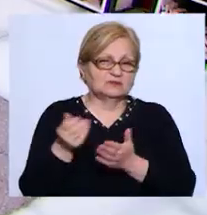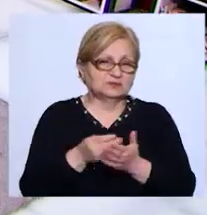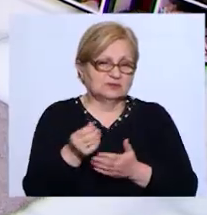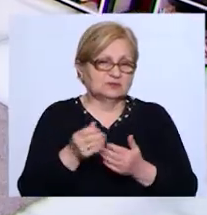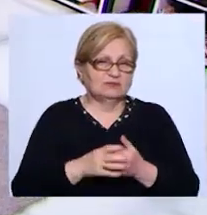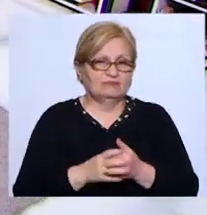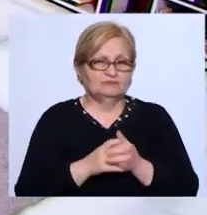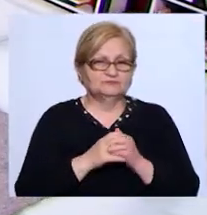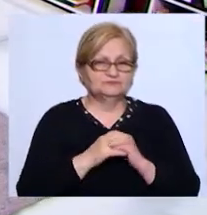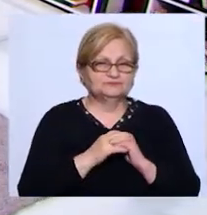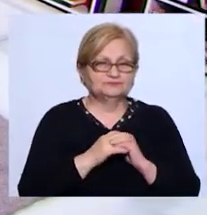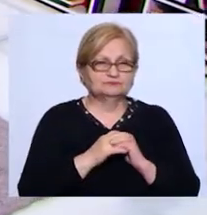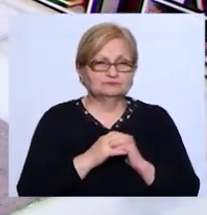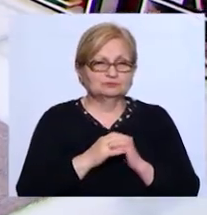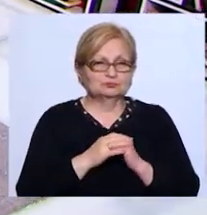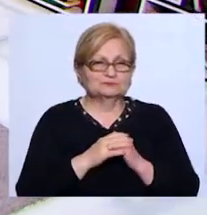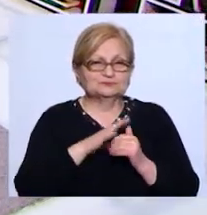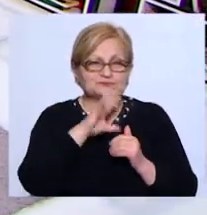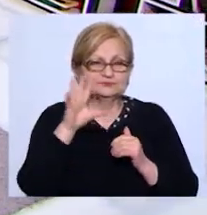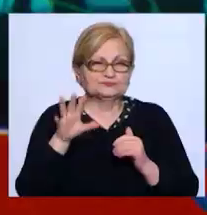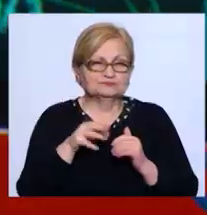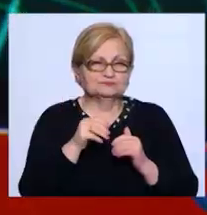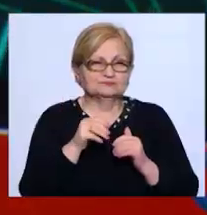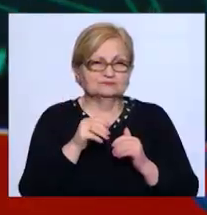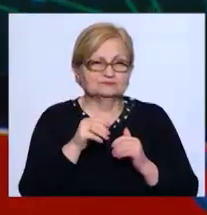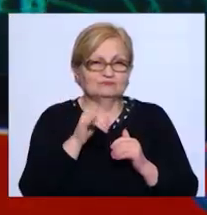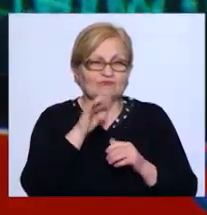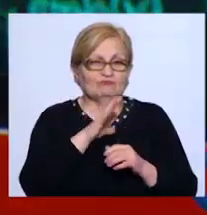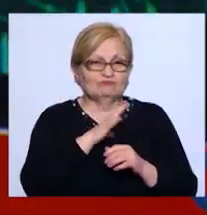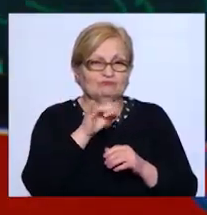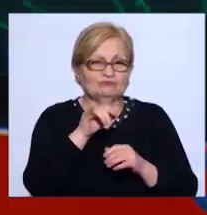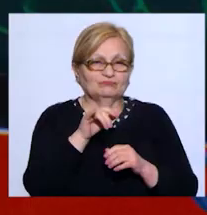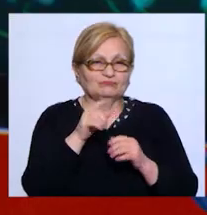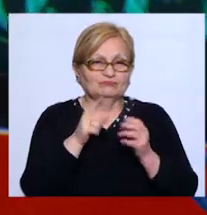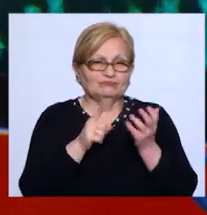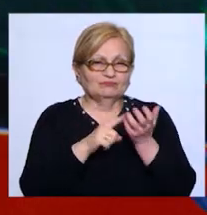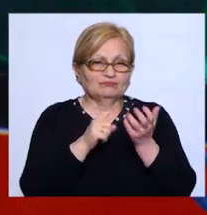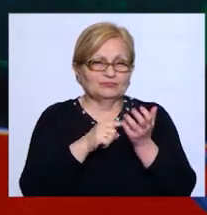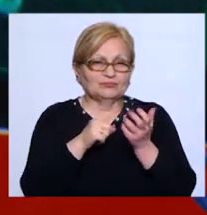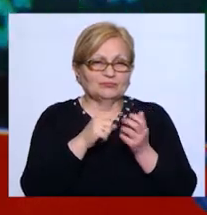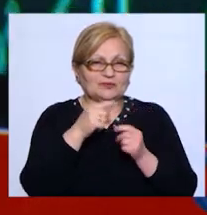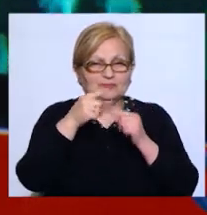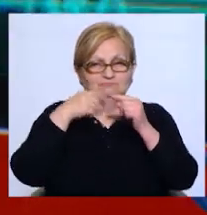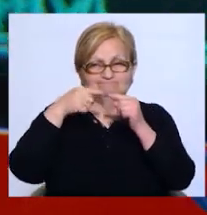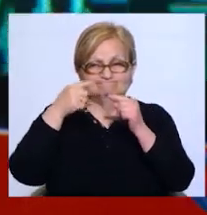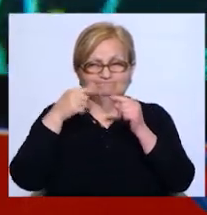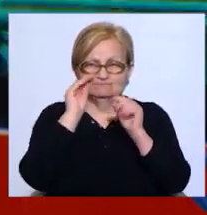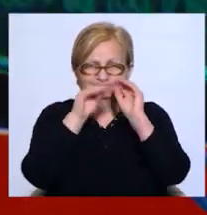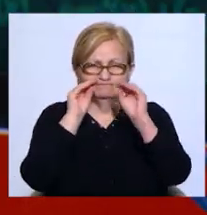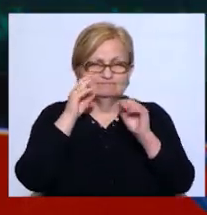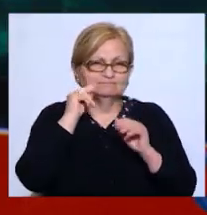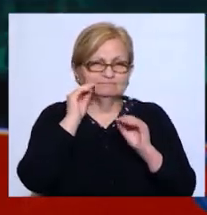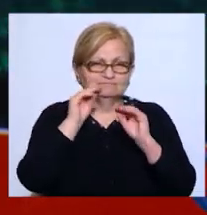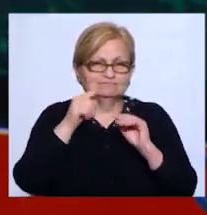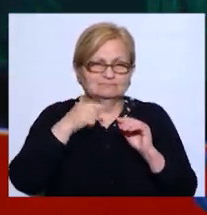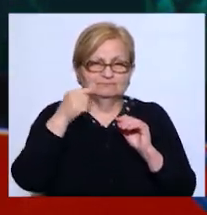ხომ გადასახადს. აი ყველა მრიცხველს ჰქონდა აი ასეთი მთვლელი, სადაც რიცხვები ეწერებოდა და ზუსტად